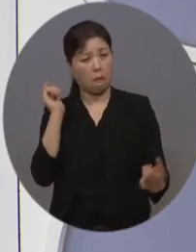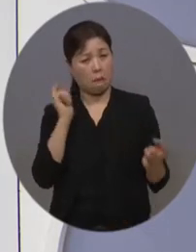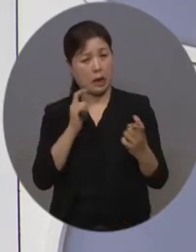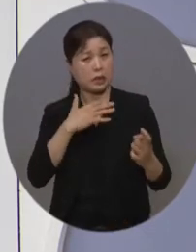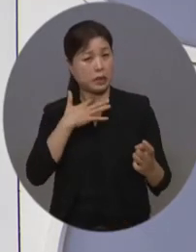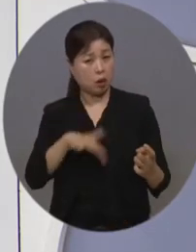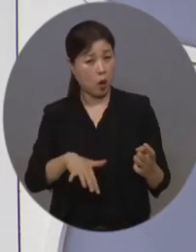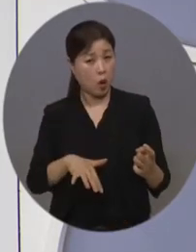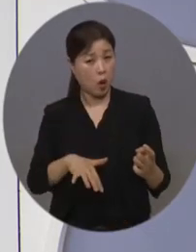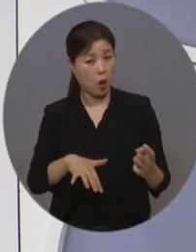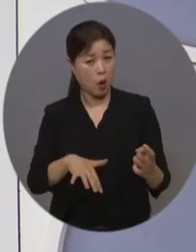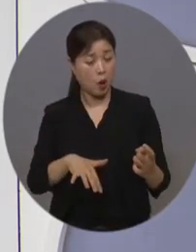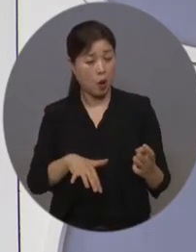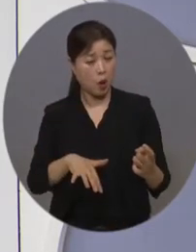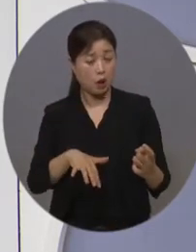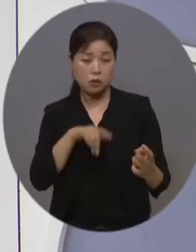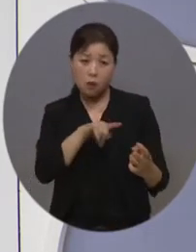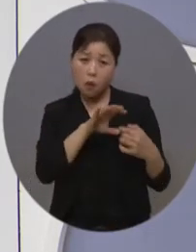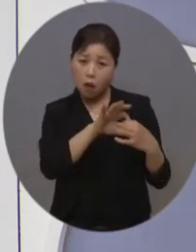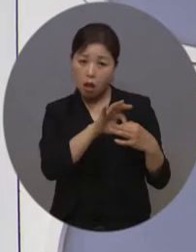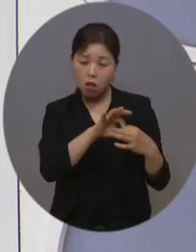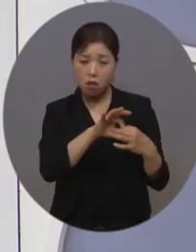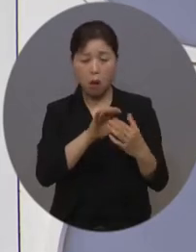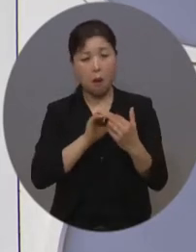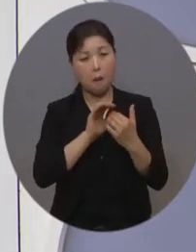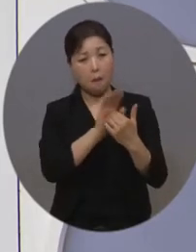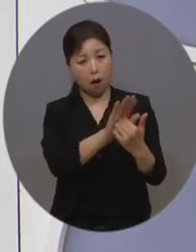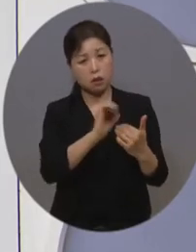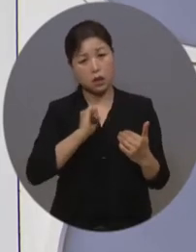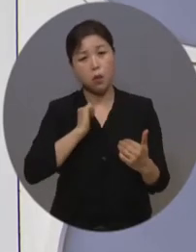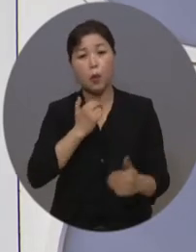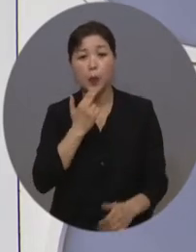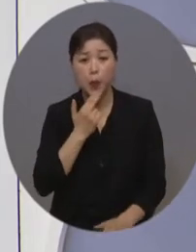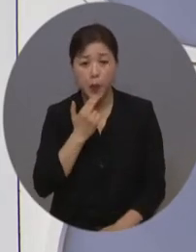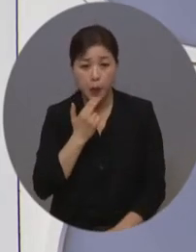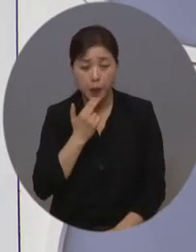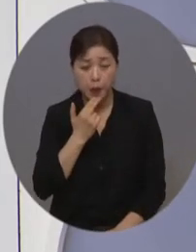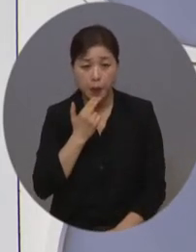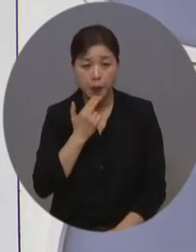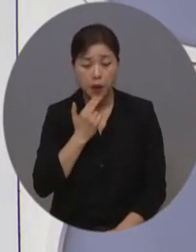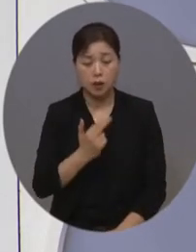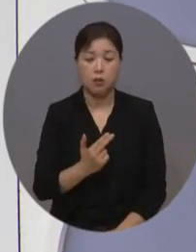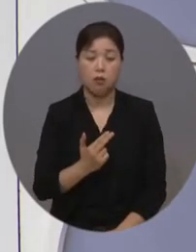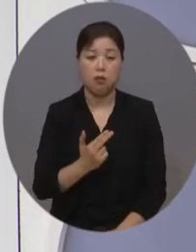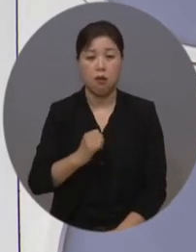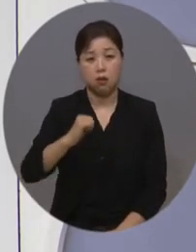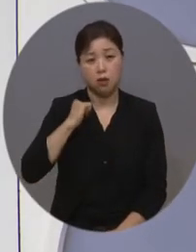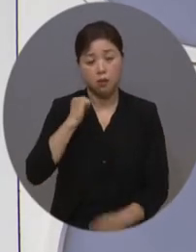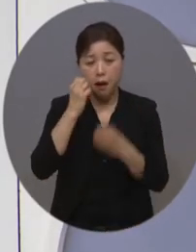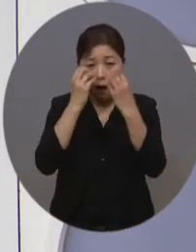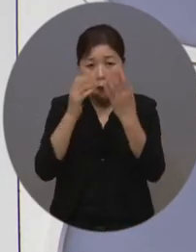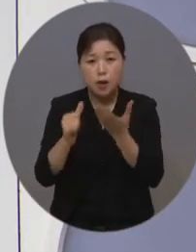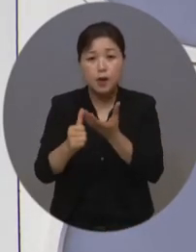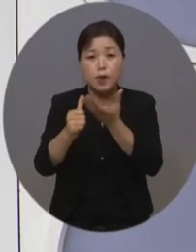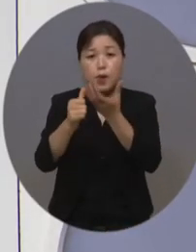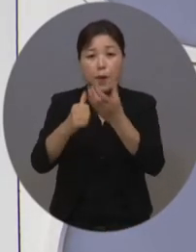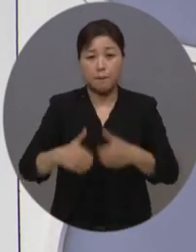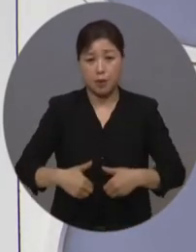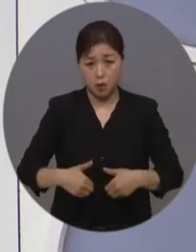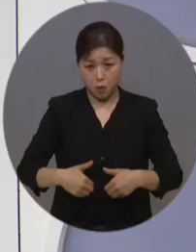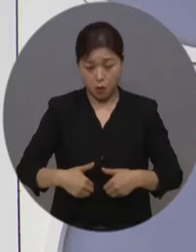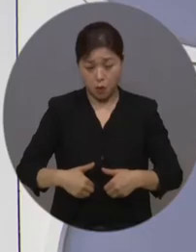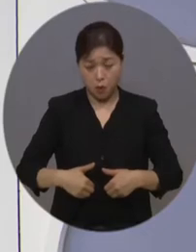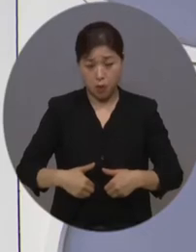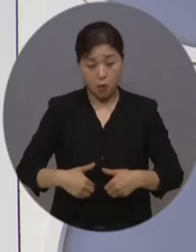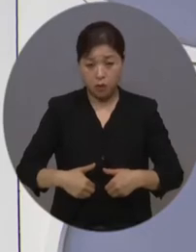것은 거기에 대한 면역력이 없습니다. 그러니까 면역력을 새로 만들어야 되는데 이게 뭐 당장 안 만들어지니까 이번에 우리가